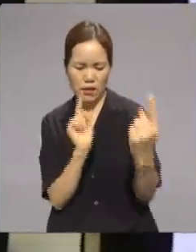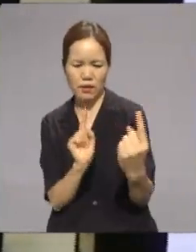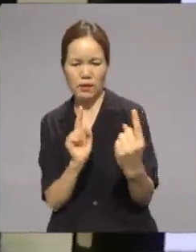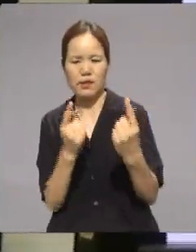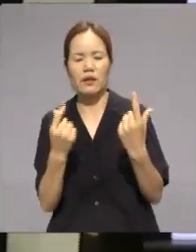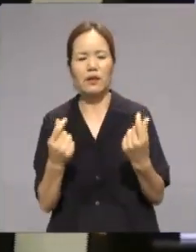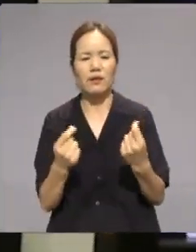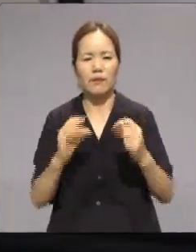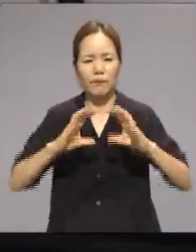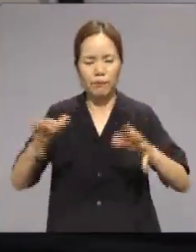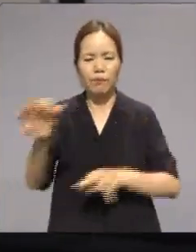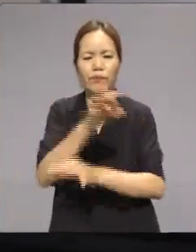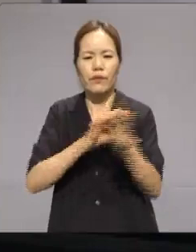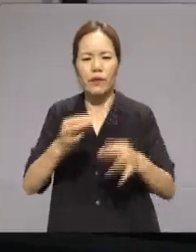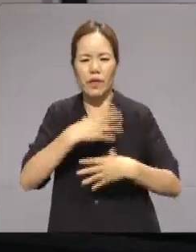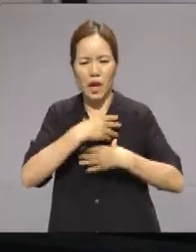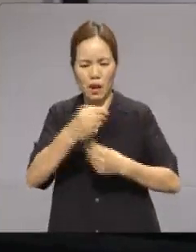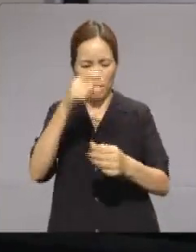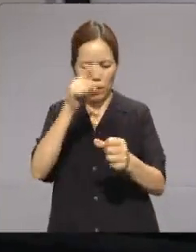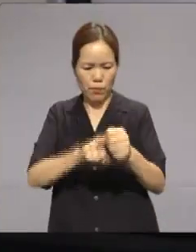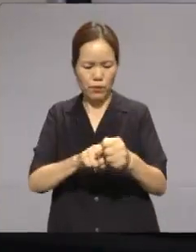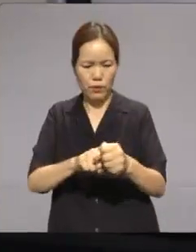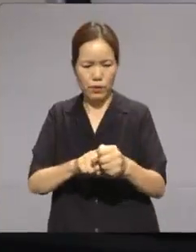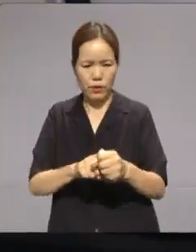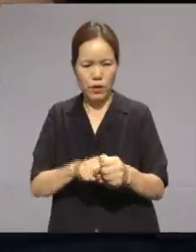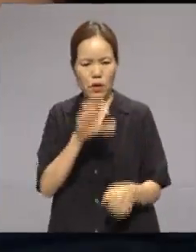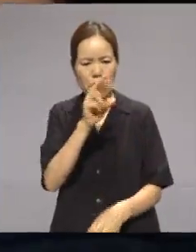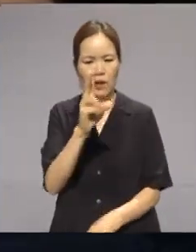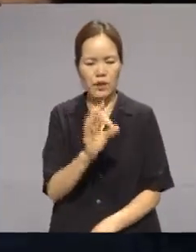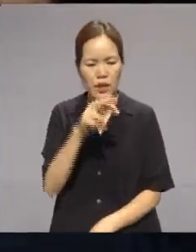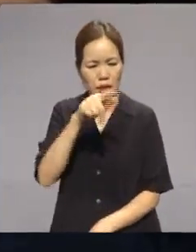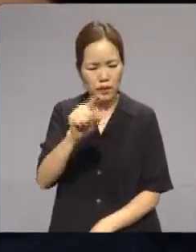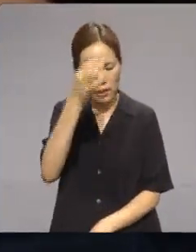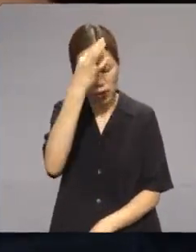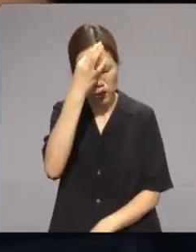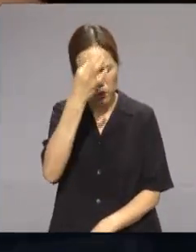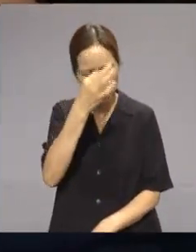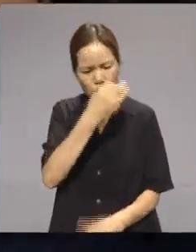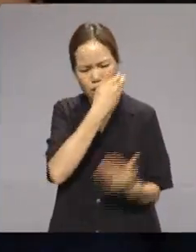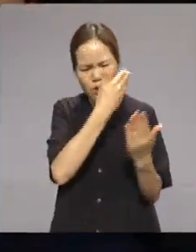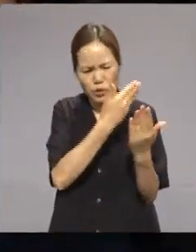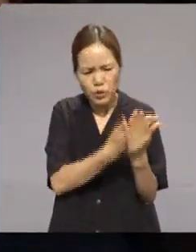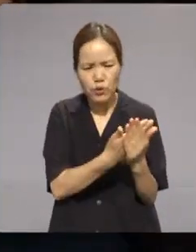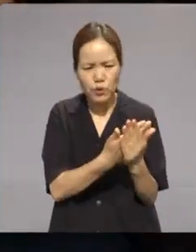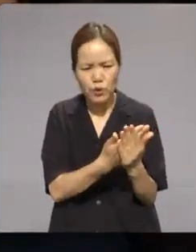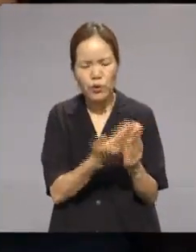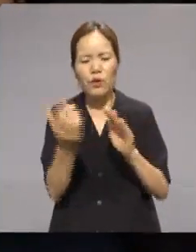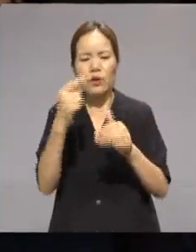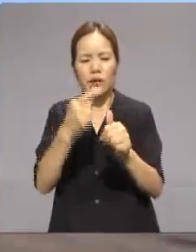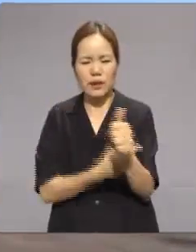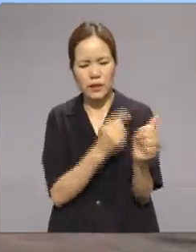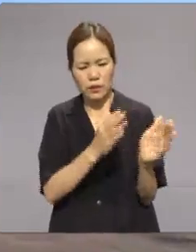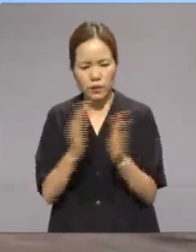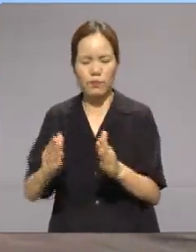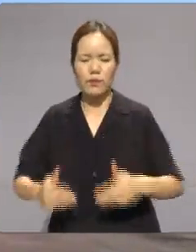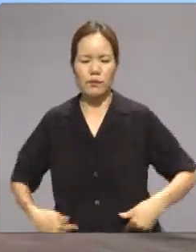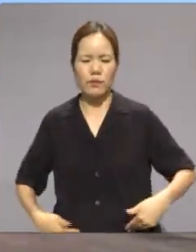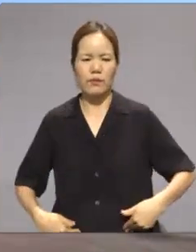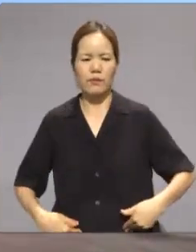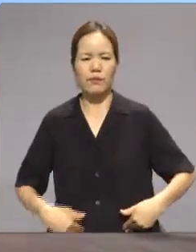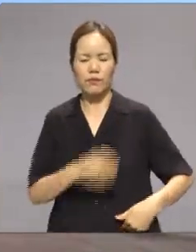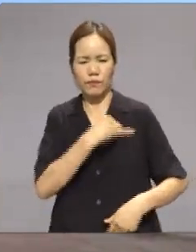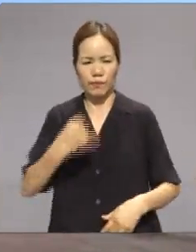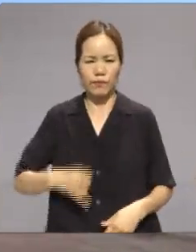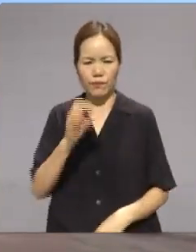국가경제는 물론 안보 차원에서도 양자 기술의 중요성이 중해만큼 대비가 필요하다는 겁니다 중국도